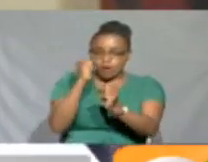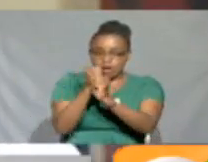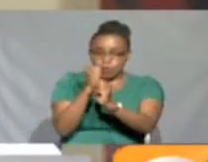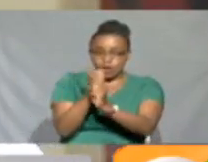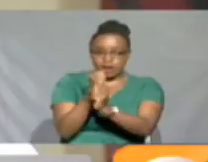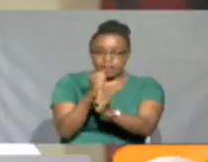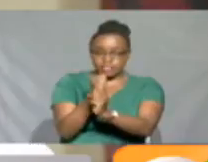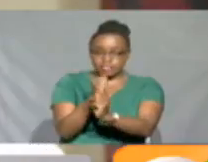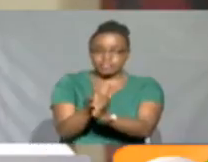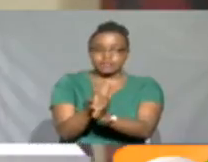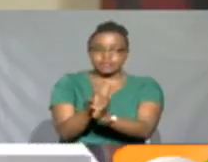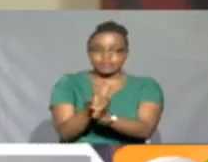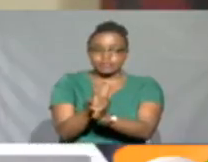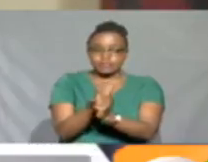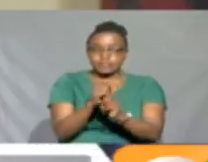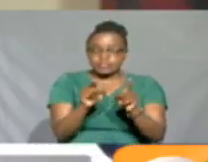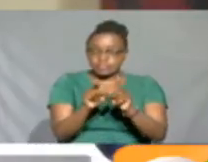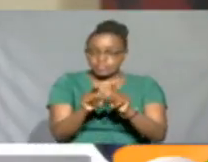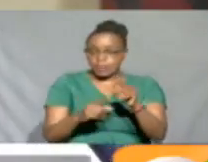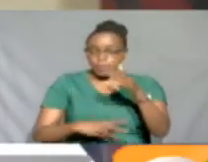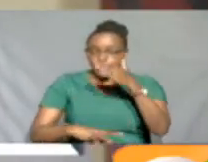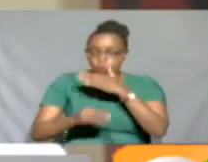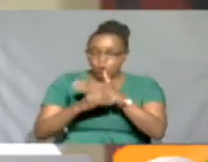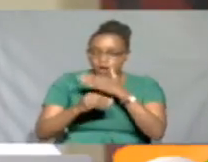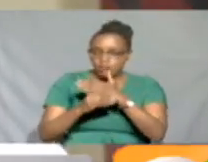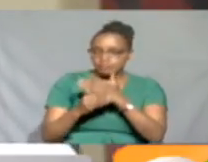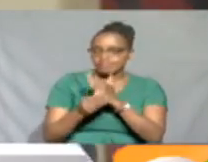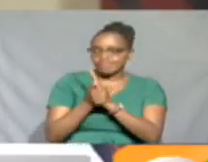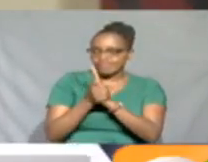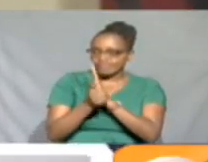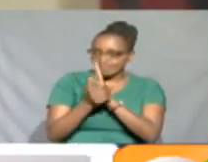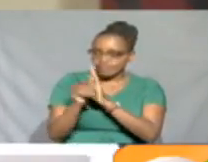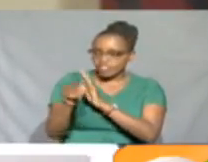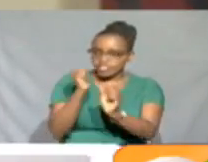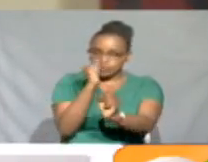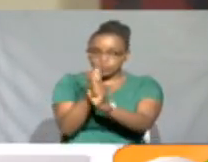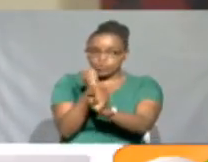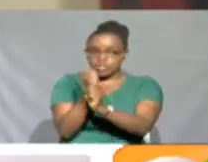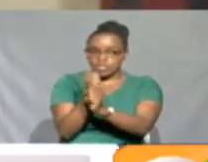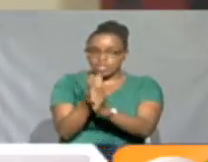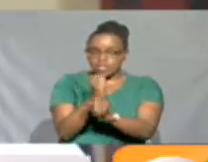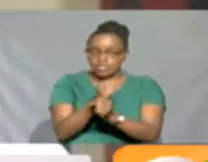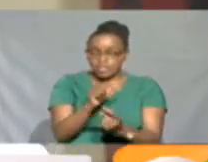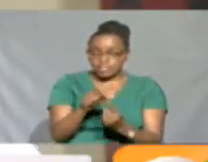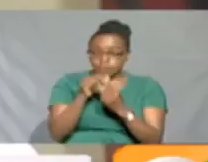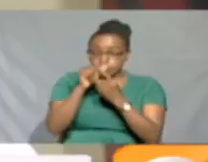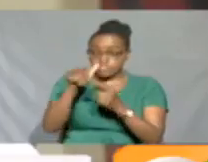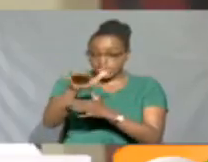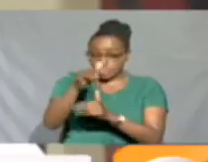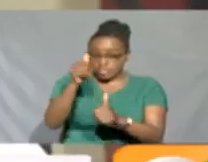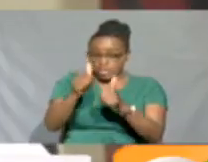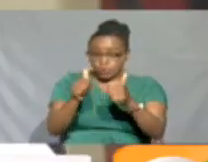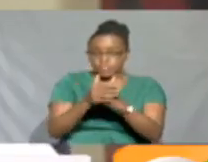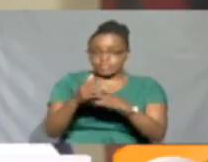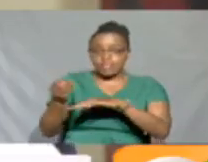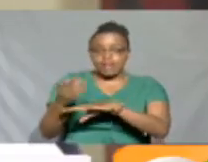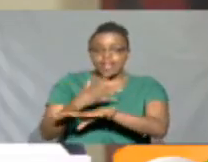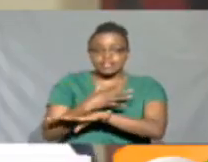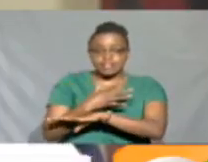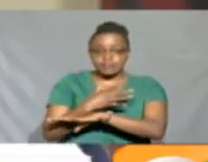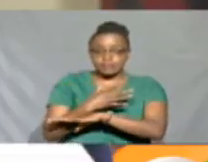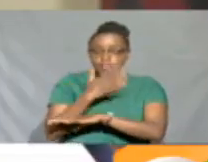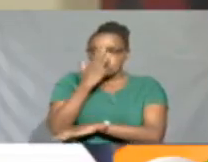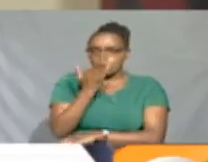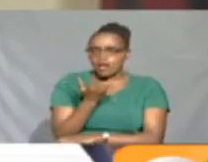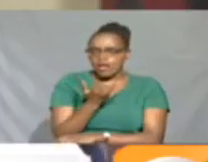wafanyikazi, tuongeze ujuzi kwa hao wafanyikazi, sana sana katika kansa.